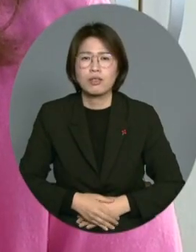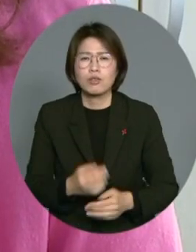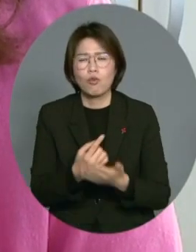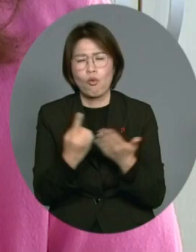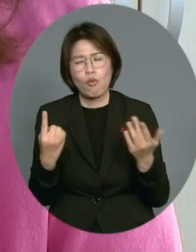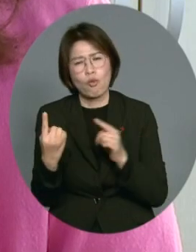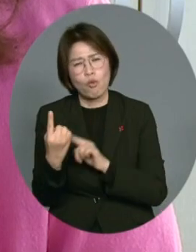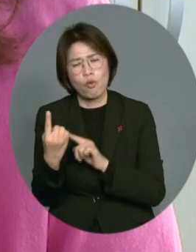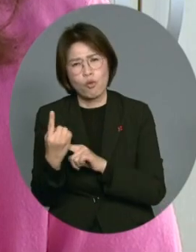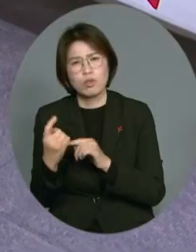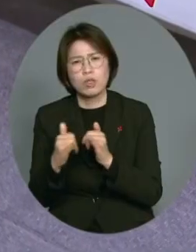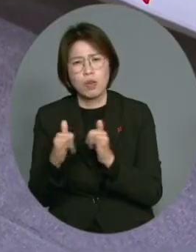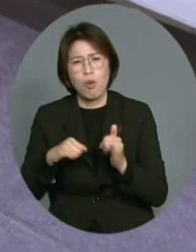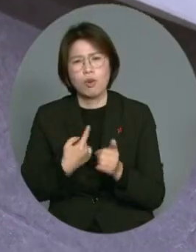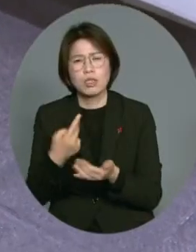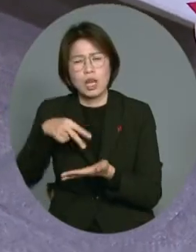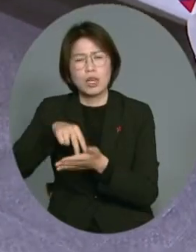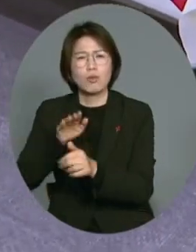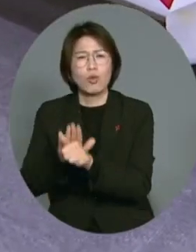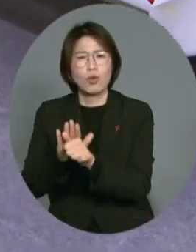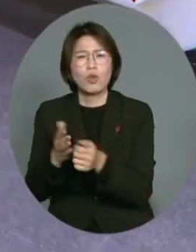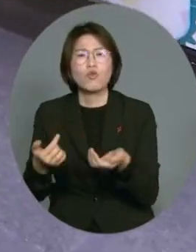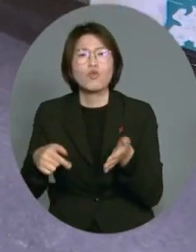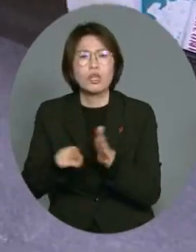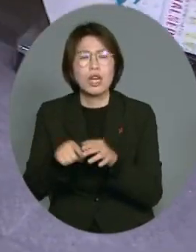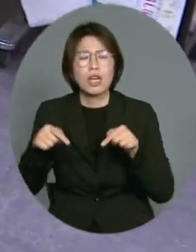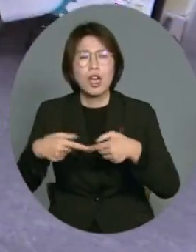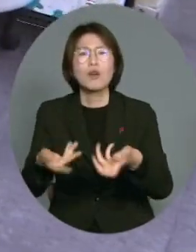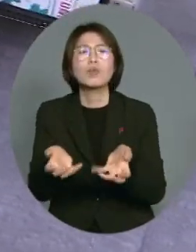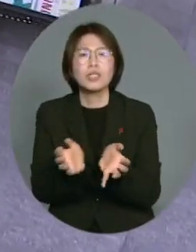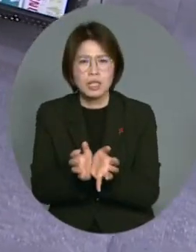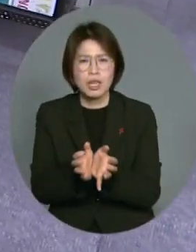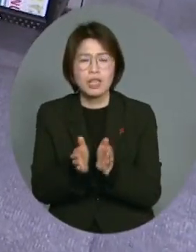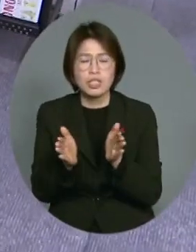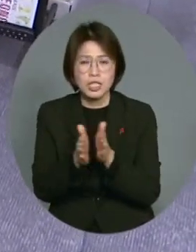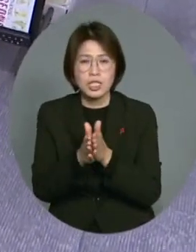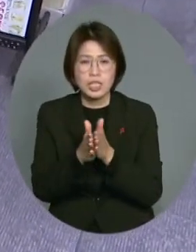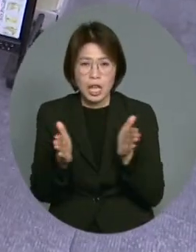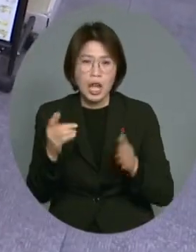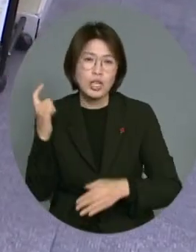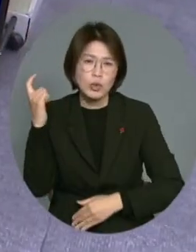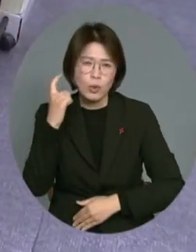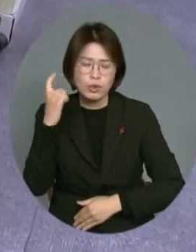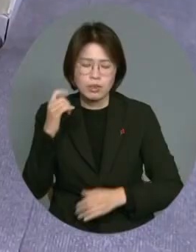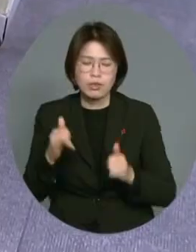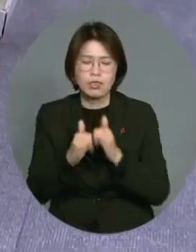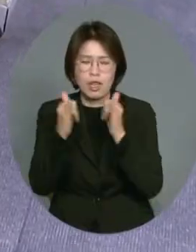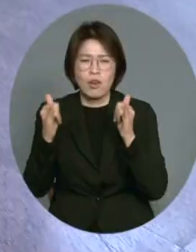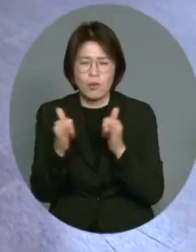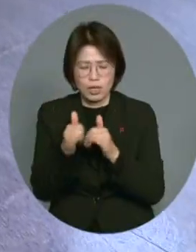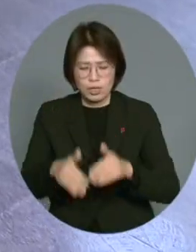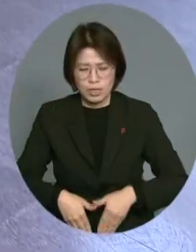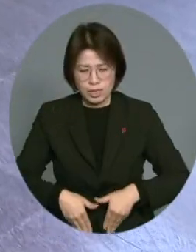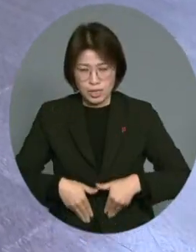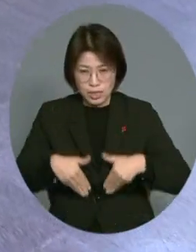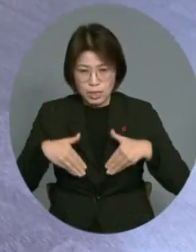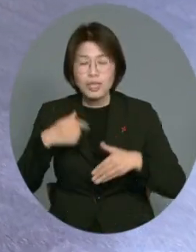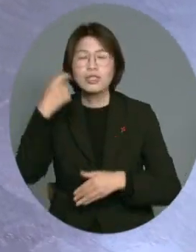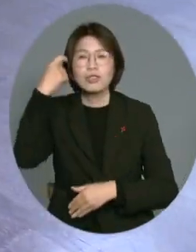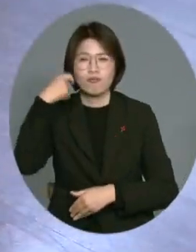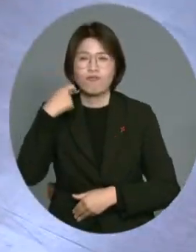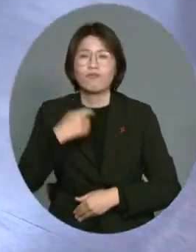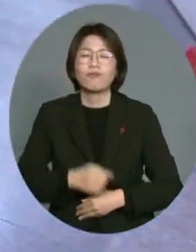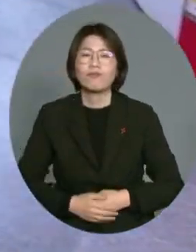사회적 약자의 홀로서기를 돕기 위한 협의체 출범 소식이 한파로 꽁꽁한 사회를 따뜻하게 녹여주고 있습니다. MBC